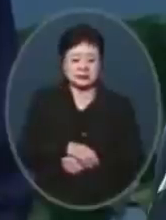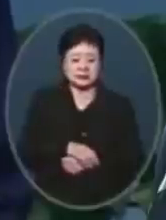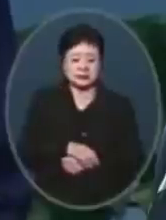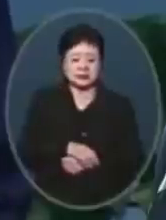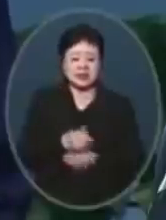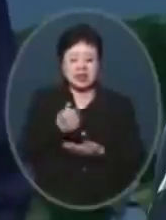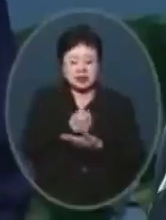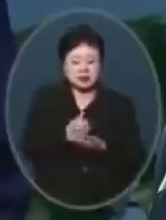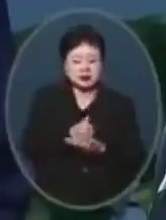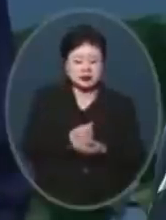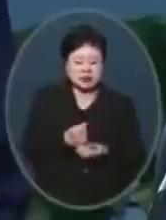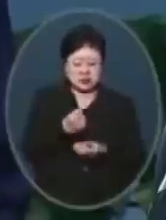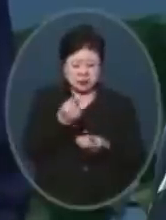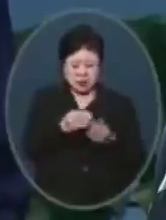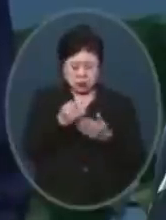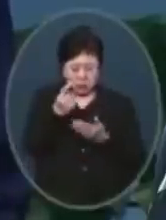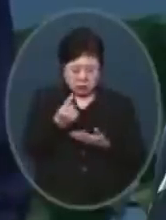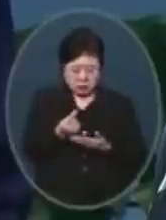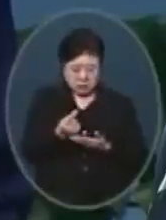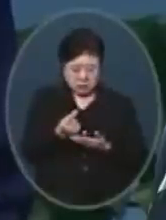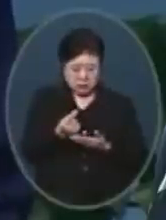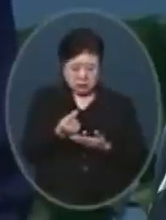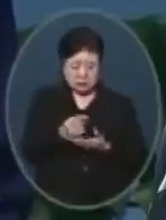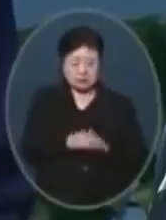점치는 사람들도 데려오고